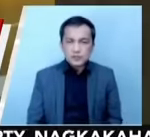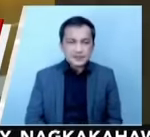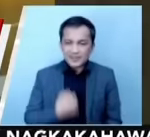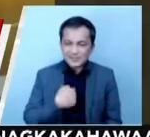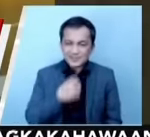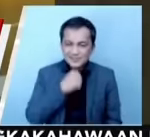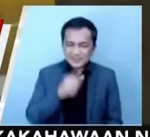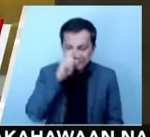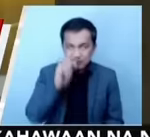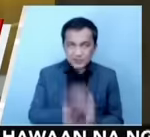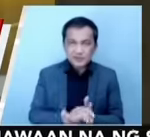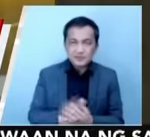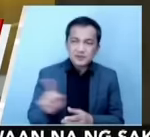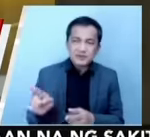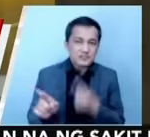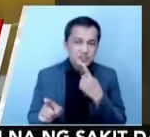nila.